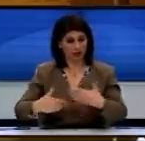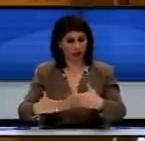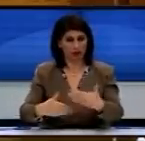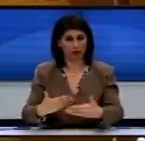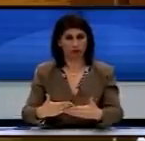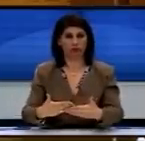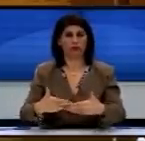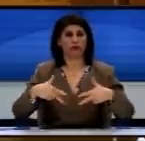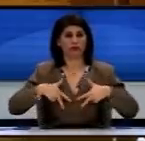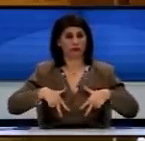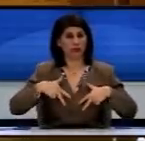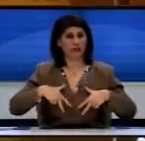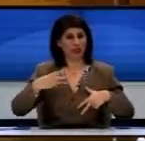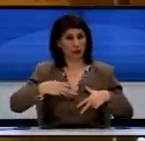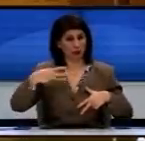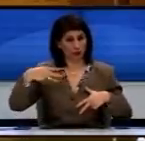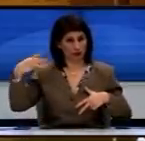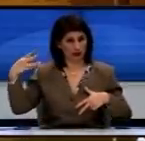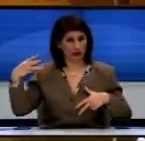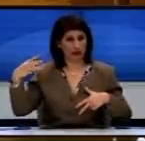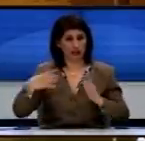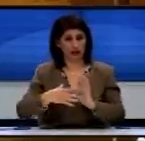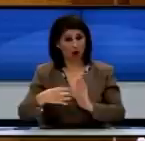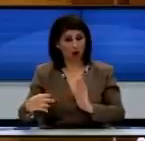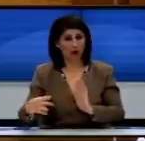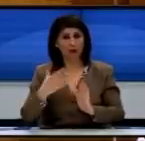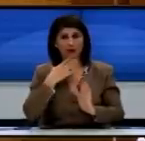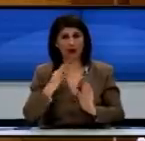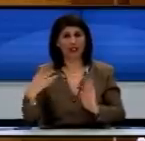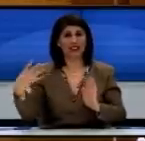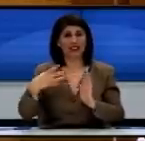δρομολογηθεί από την κυβέρνηση του ΣΥΡΙΖΑ, την πρόσληψη δηλαδή